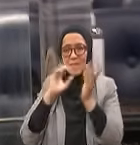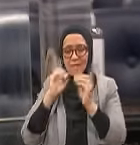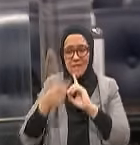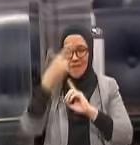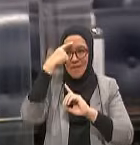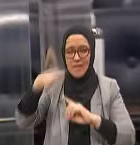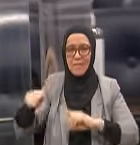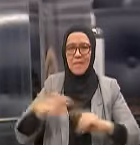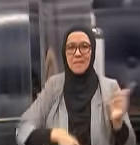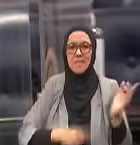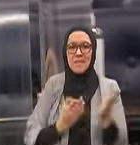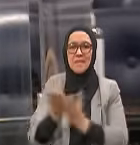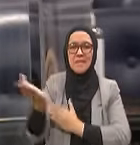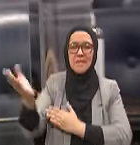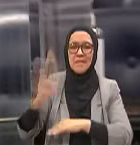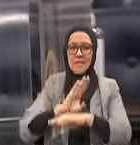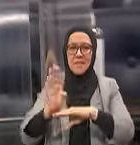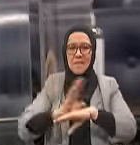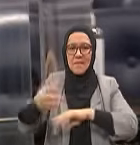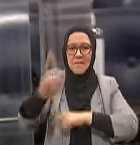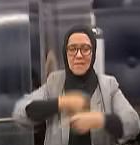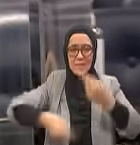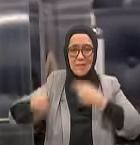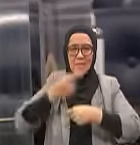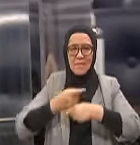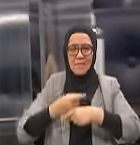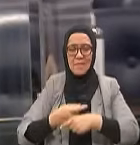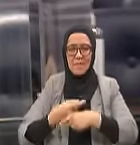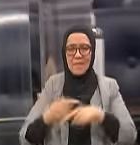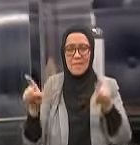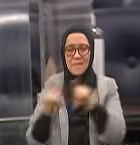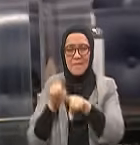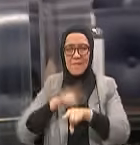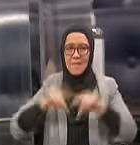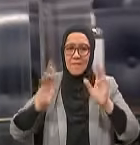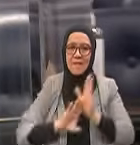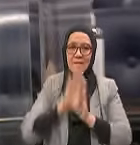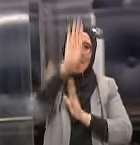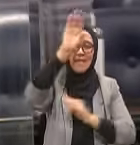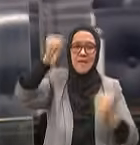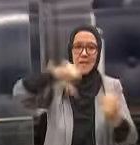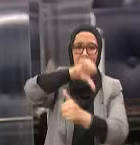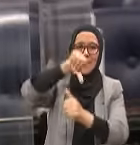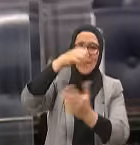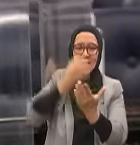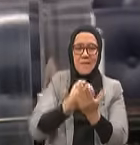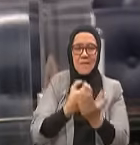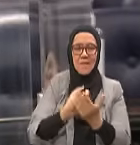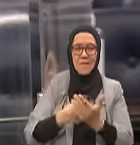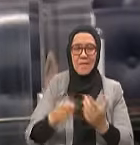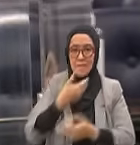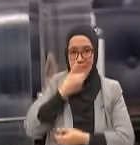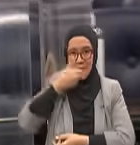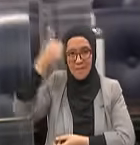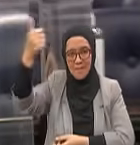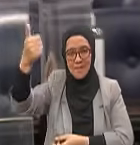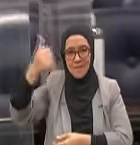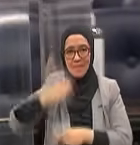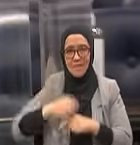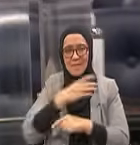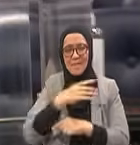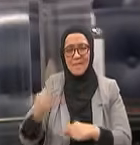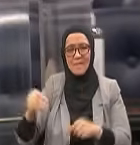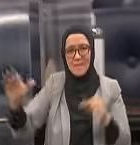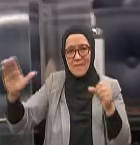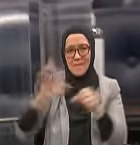di samping pembangunan susu konten yang makmur industri dan manfaat sehubungan